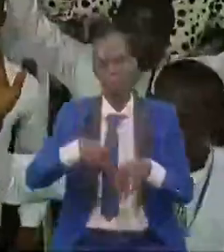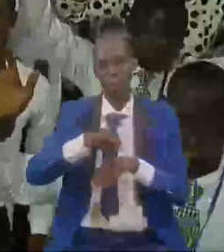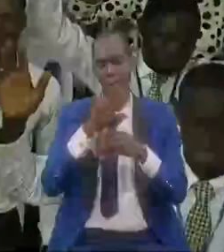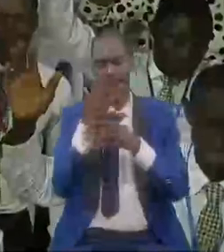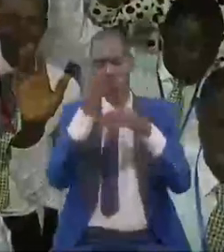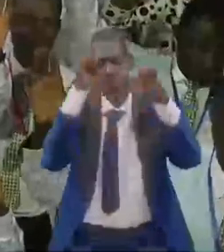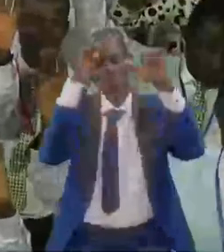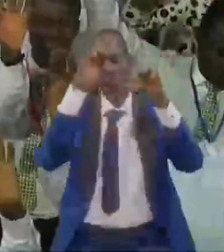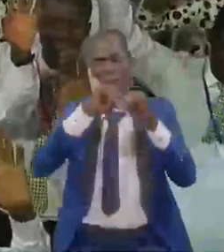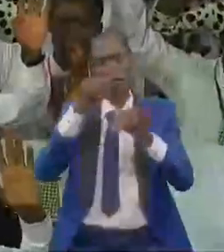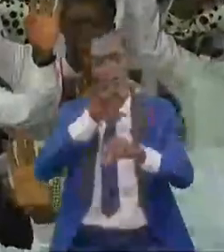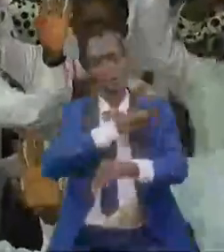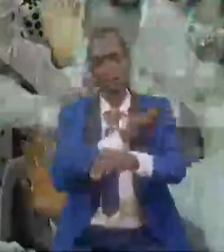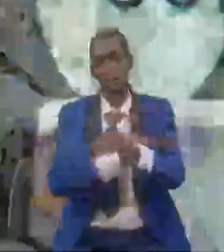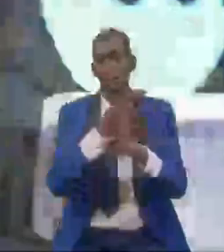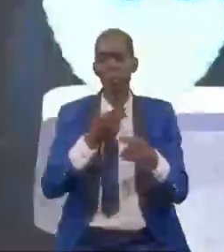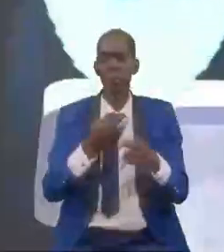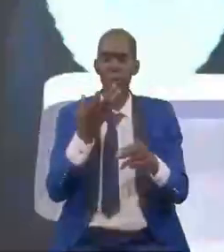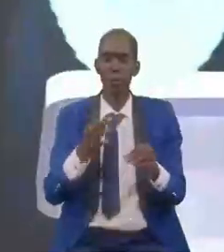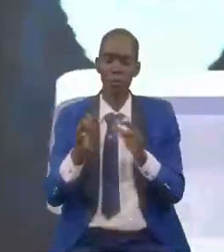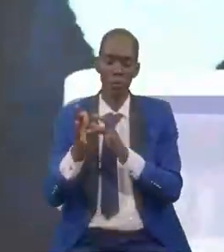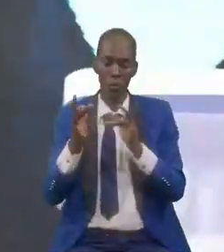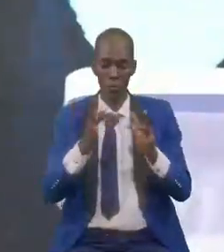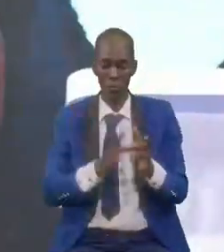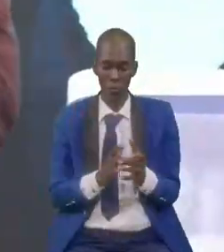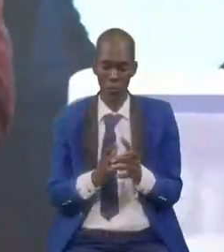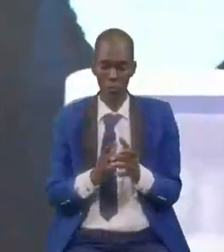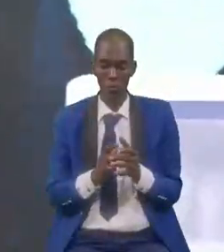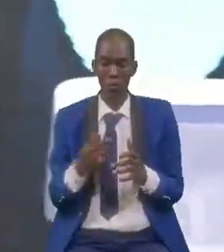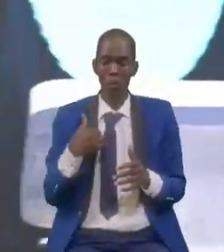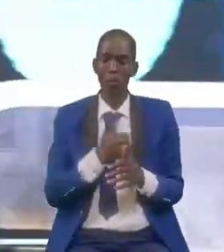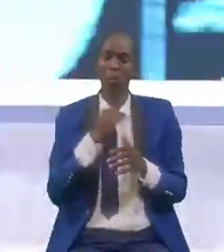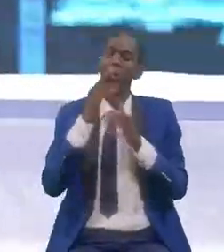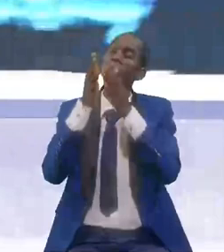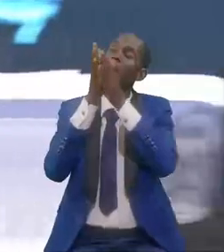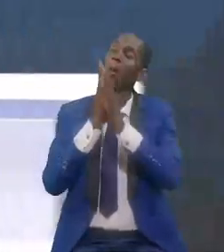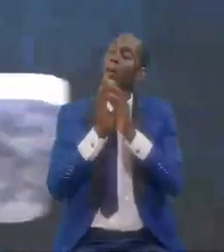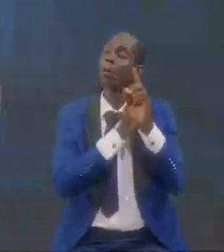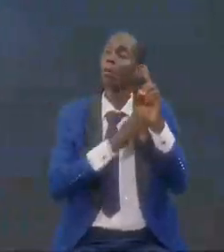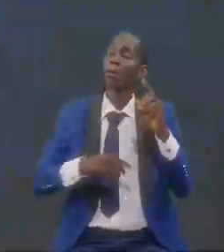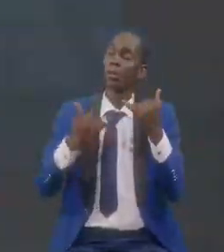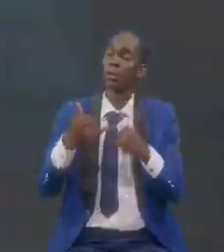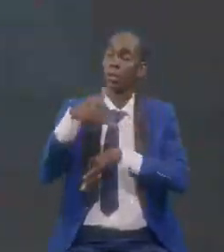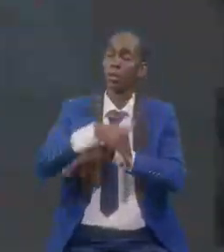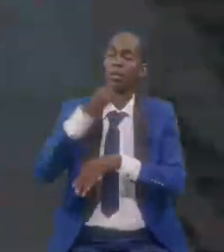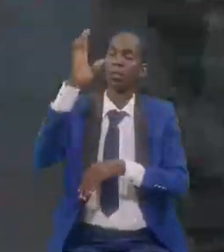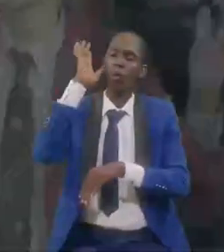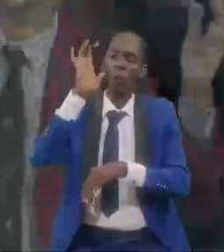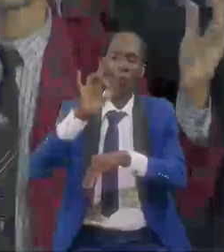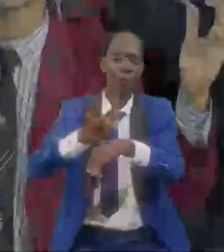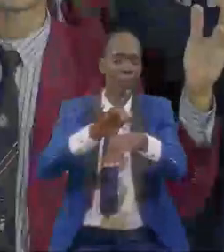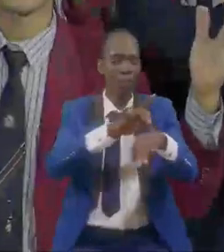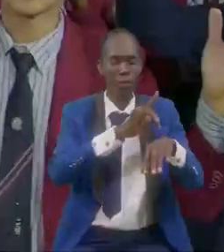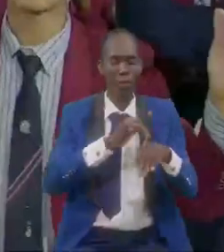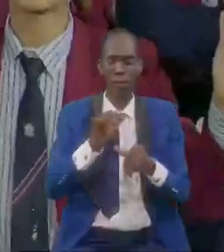Père, au nom puissant de Jésus. Nous demandons, Seigneur, ce soir, que tu touches